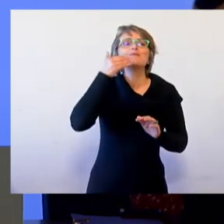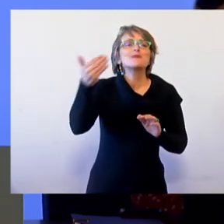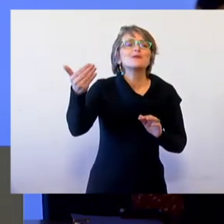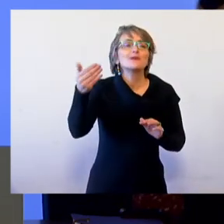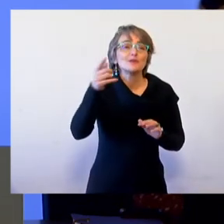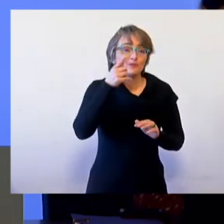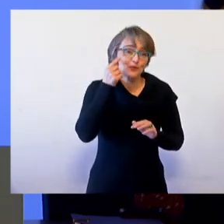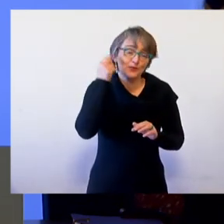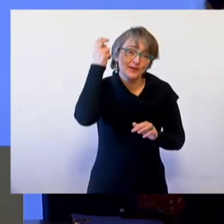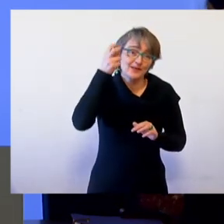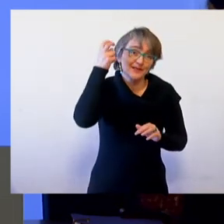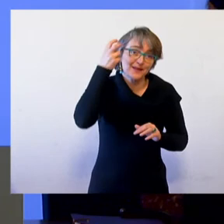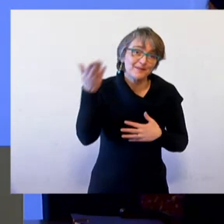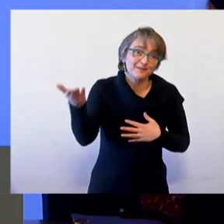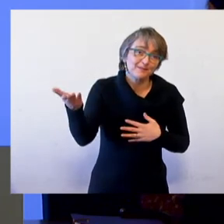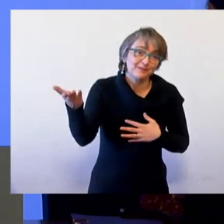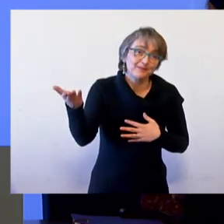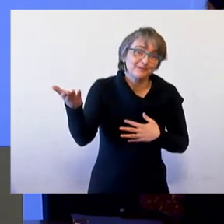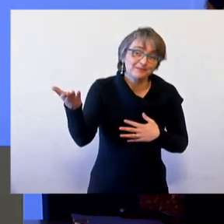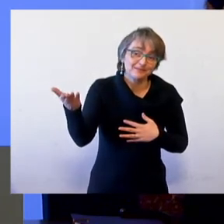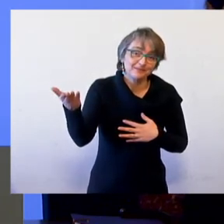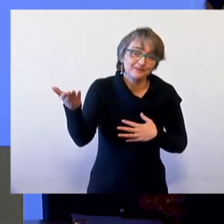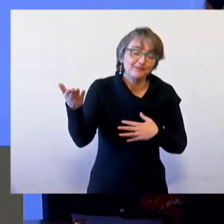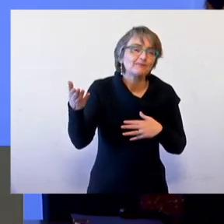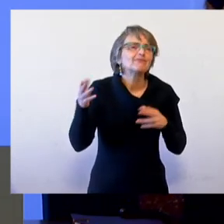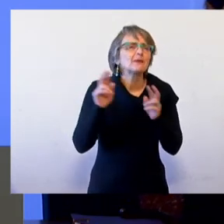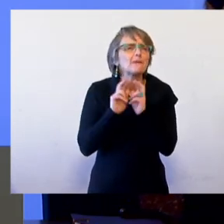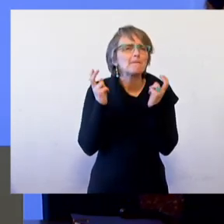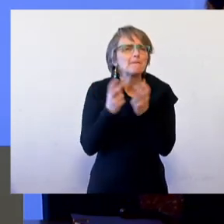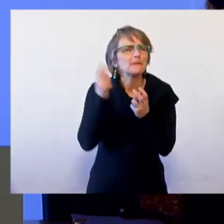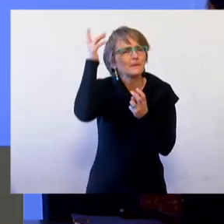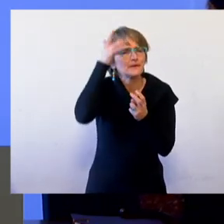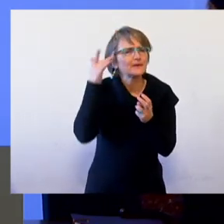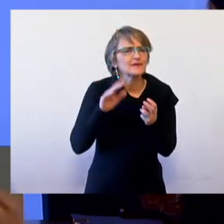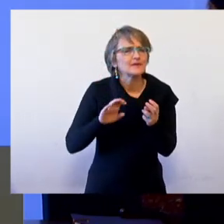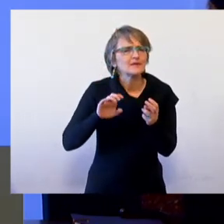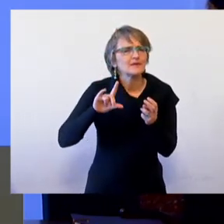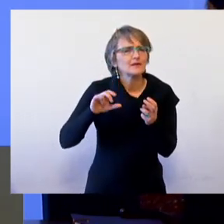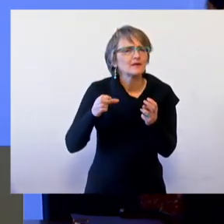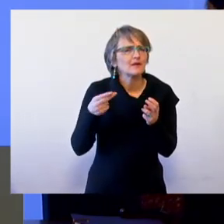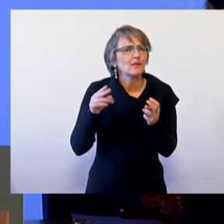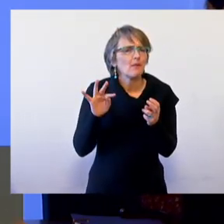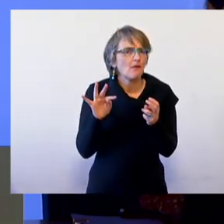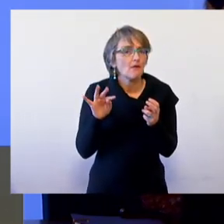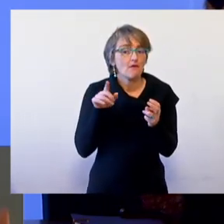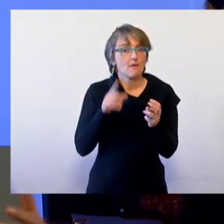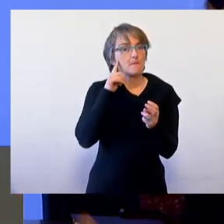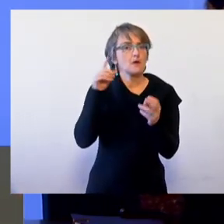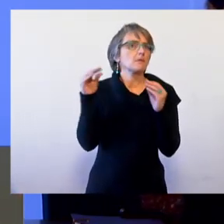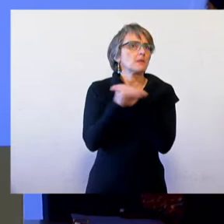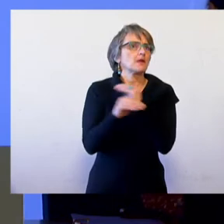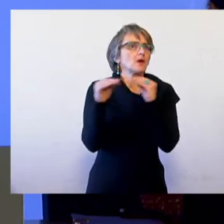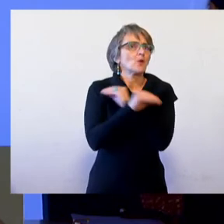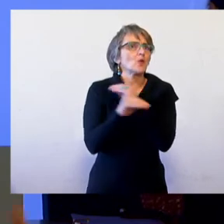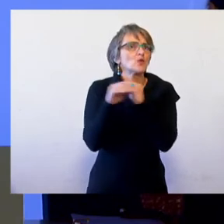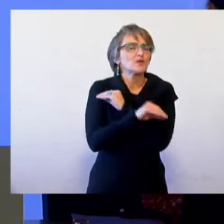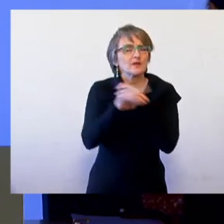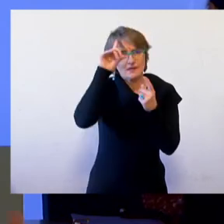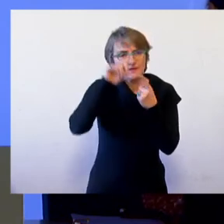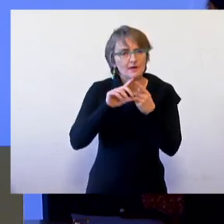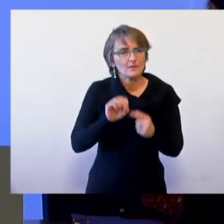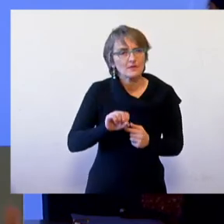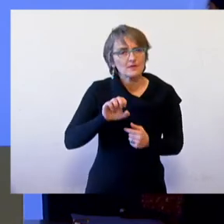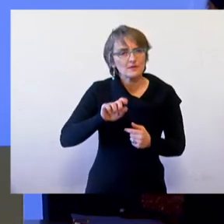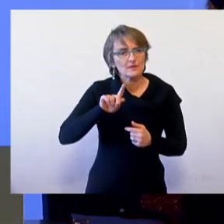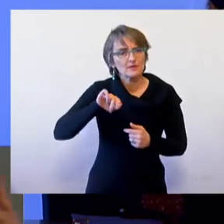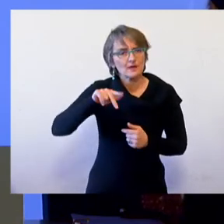M. Lévita, quand le parc Saint-Clément a été la projection de l'innovation pédagogique pour la SECPA, et c'est